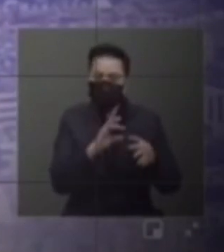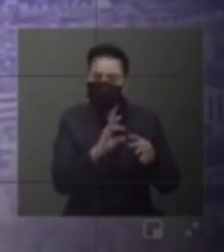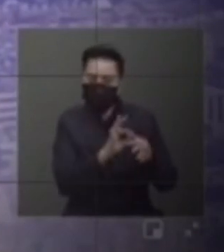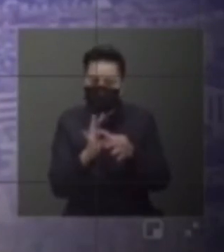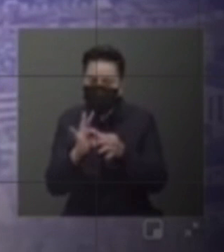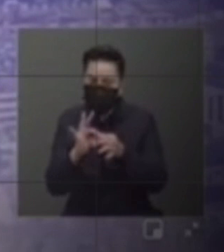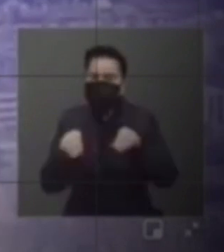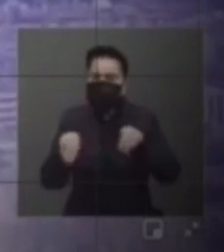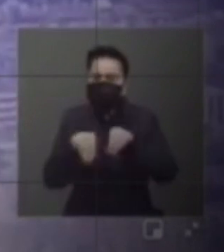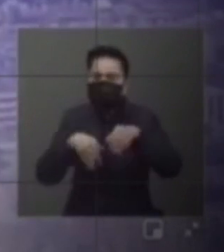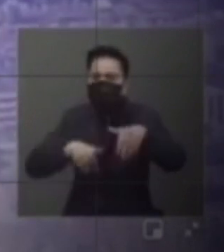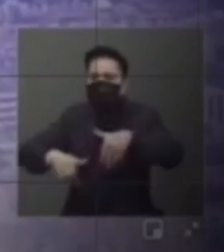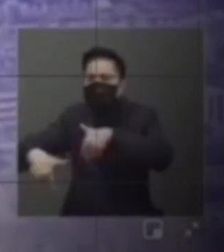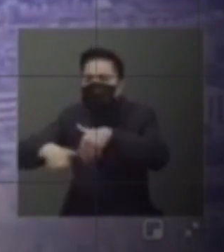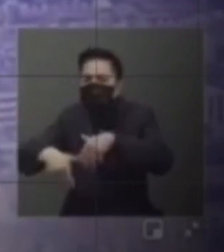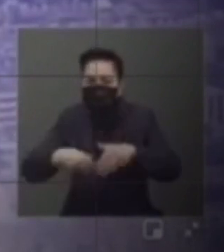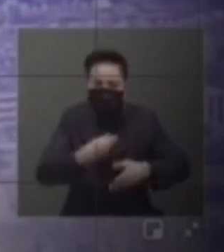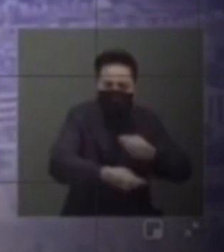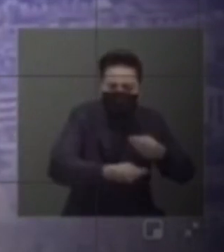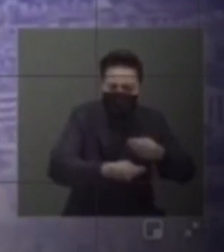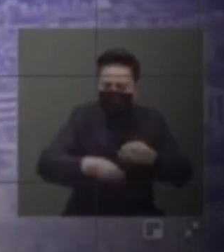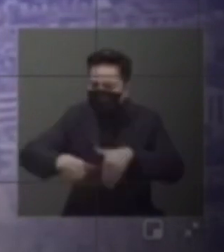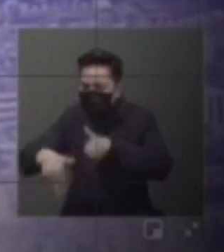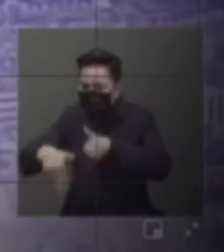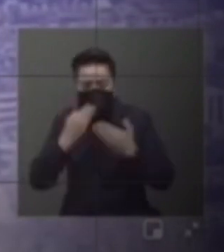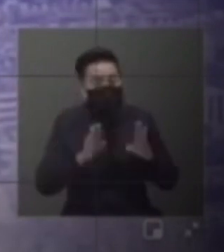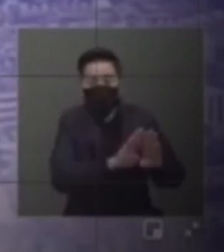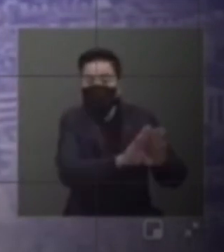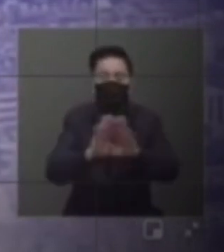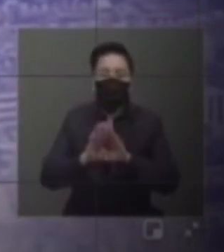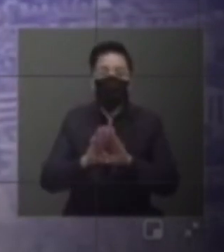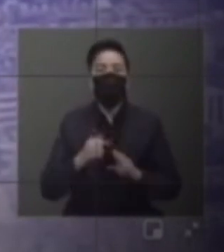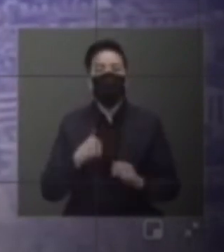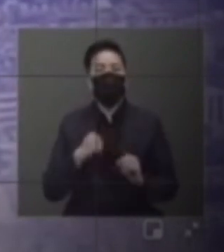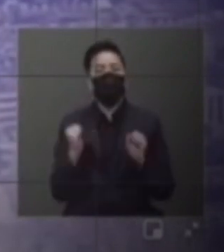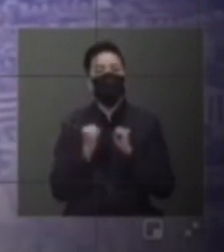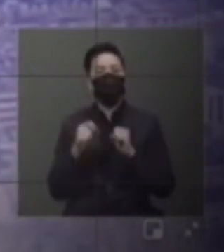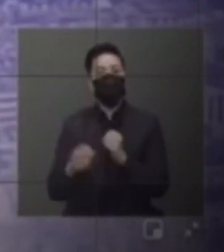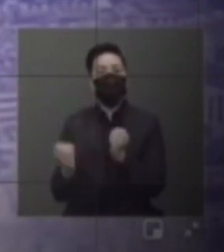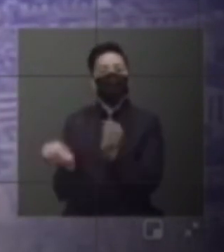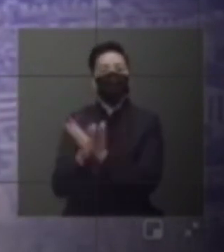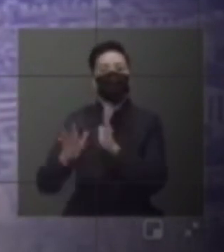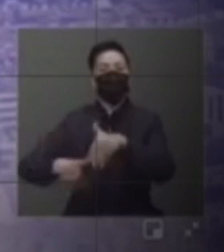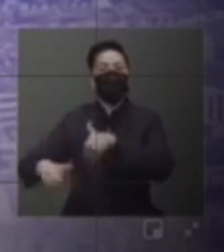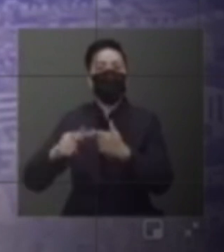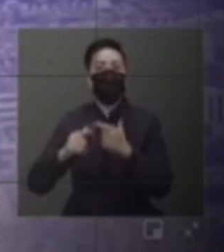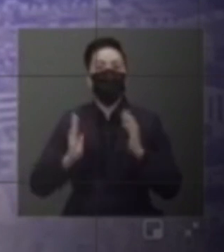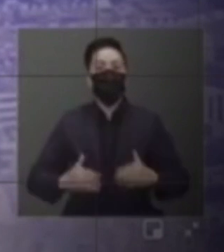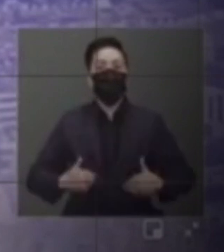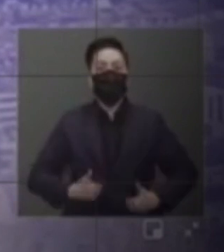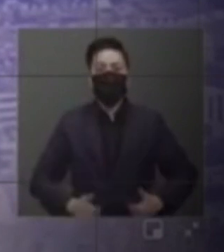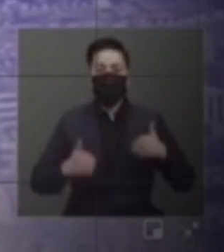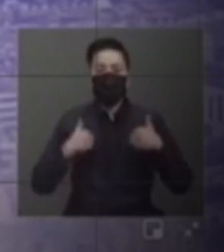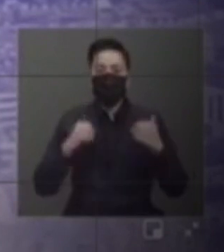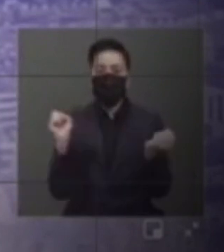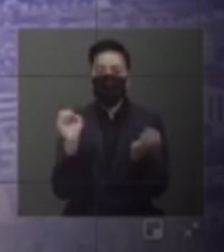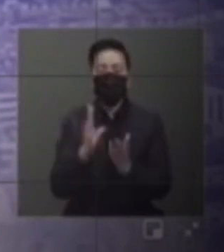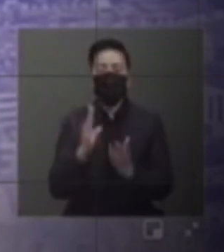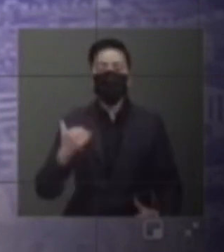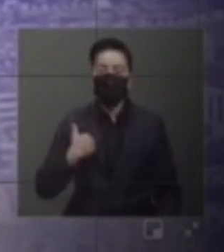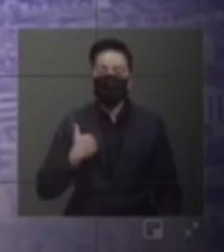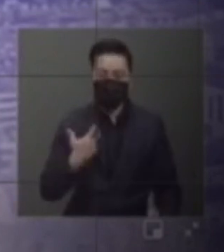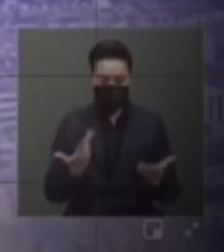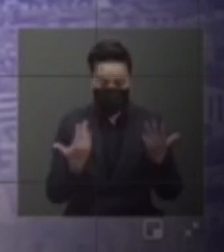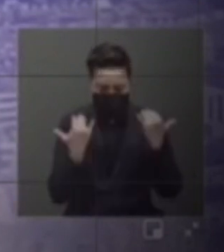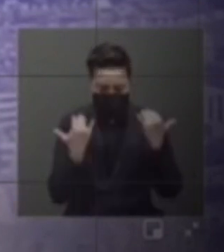งใกล้ชิดกับชุมชนหากมีการปิดทั้งหมดก็เกรงว่าจะมีผลกระทบกับการดำเนินชีวิตมากพอสมควรอย่าง